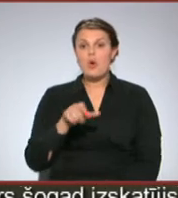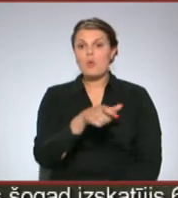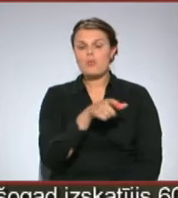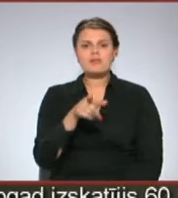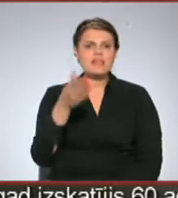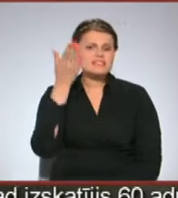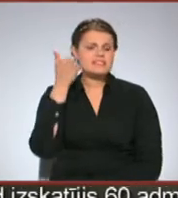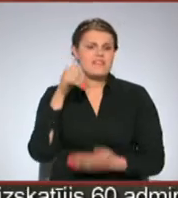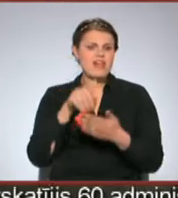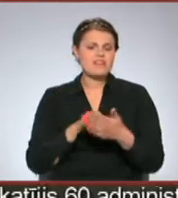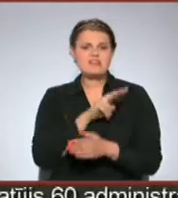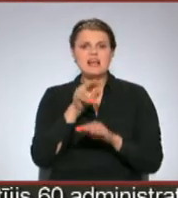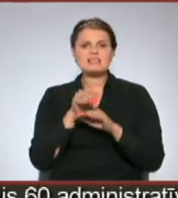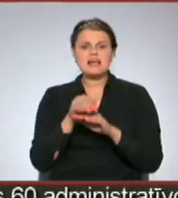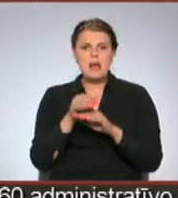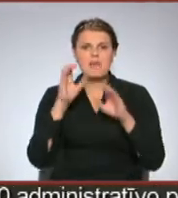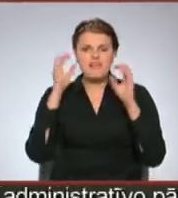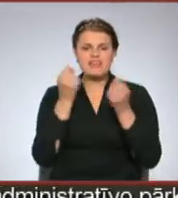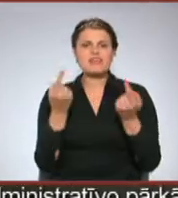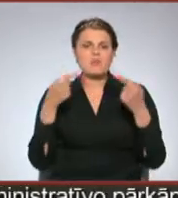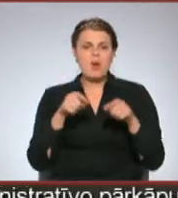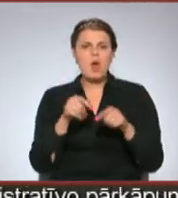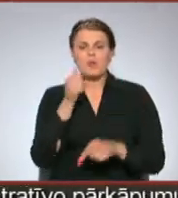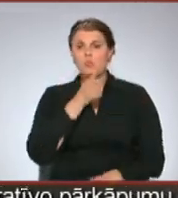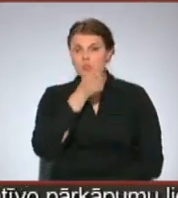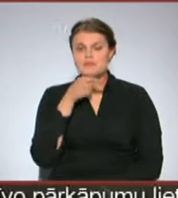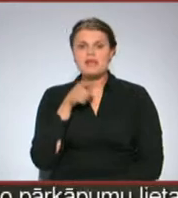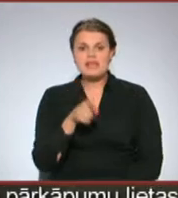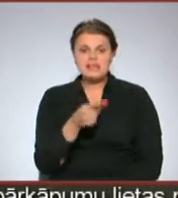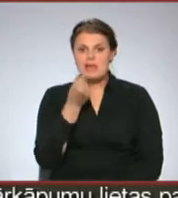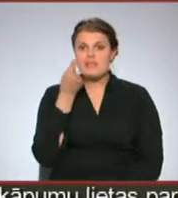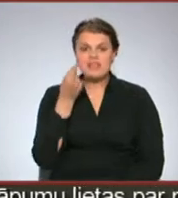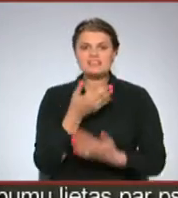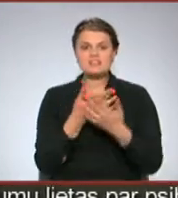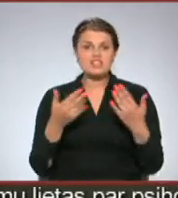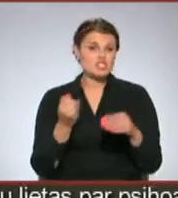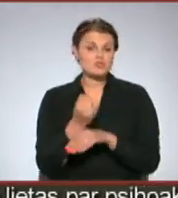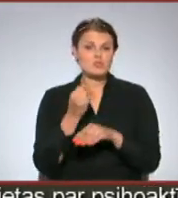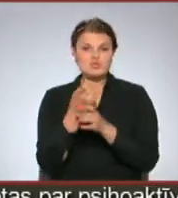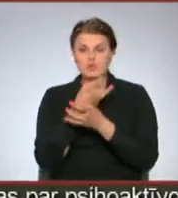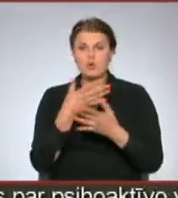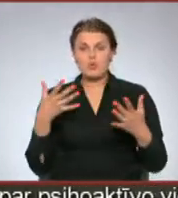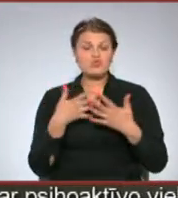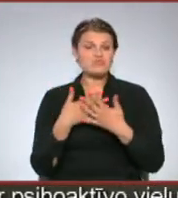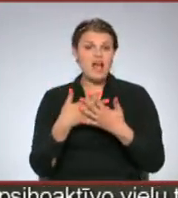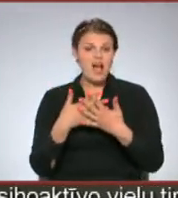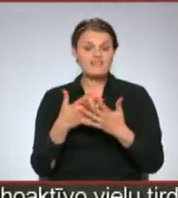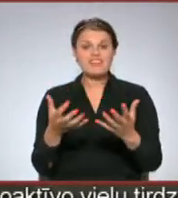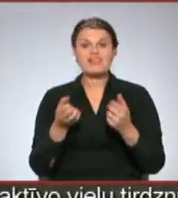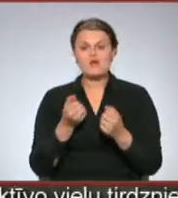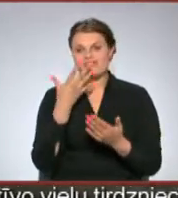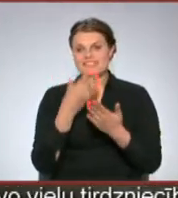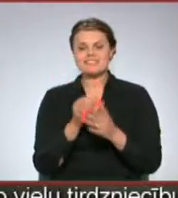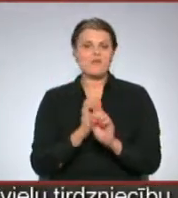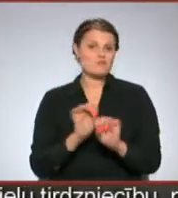sena vēsture, kas glabā vikingu laiku noslēpumus. Tie pavisam nesen ar dažādām turismu un kultūras aktivitātēm iegūši